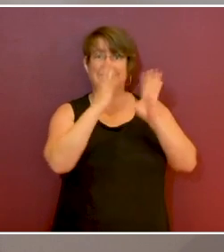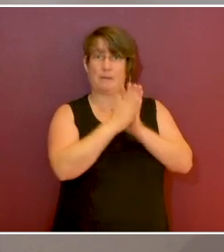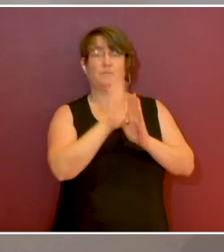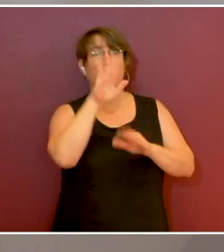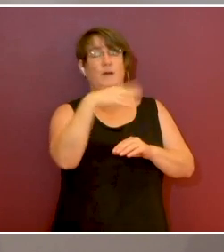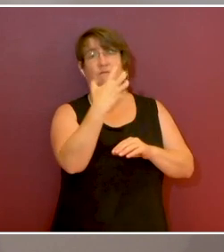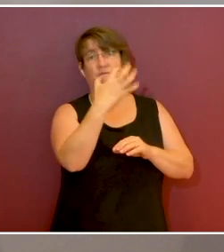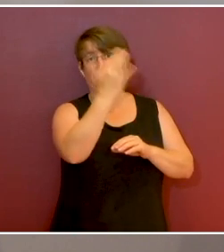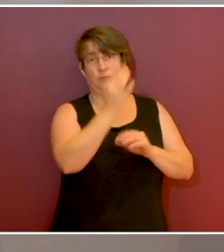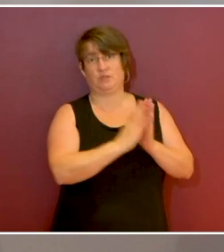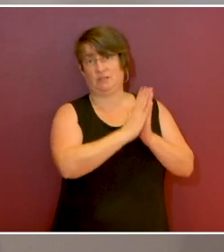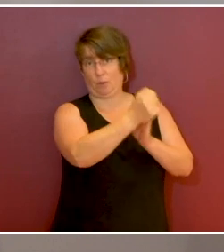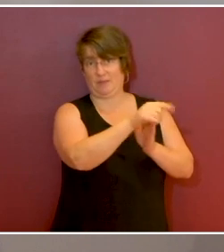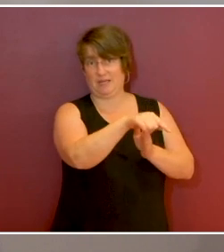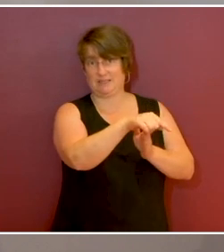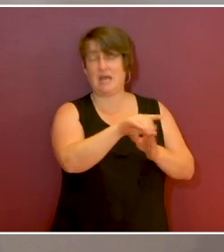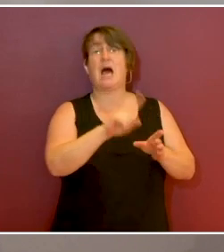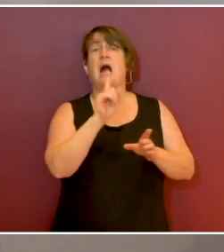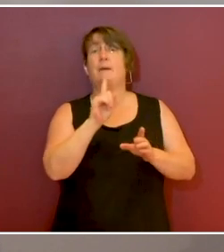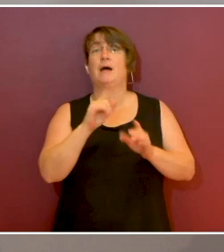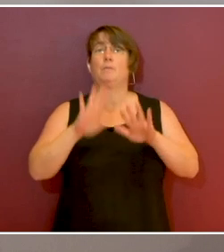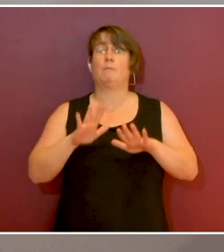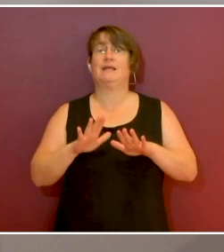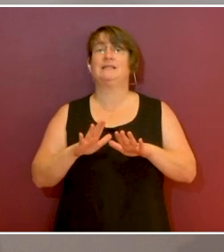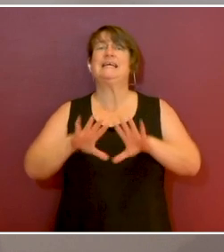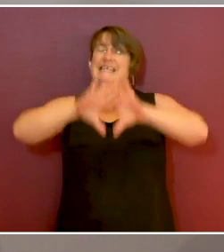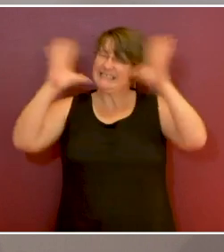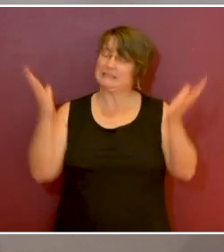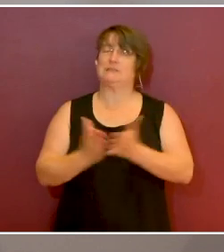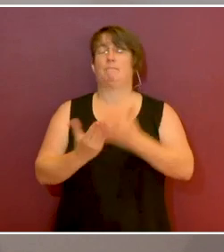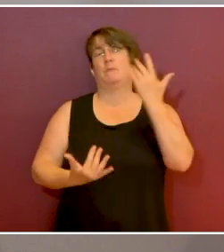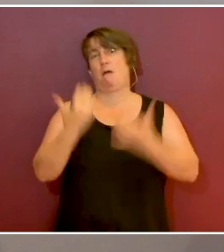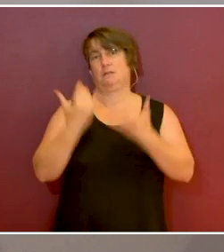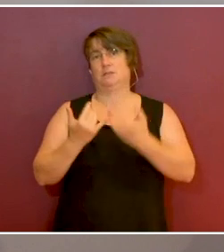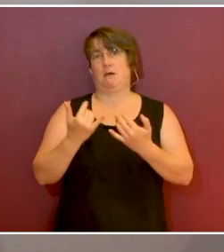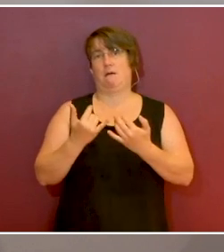vergleichsweise niedrig. Das muss man sich eben auch immer wieder klar machen im Moment, ne?